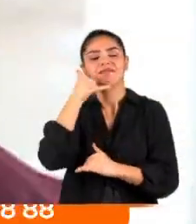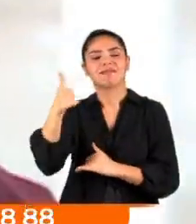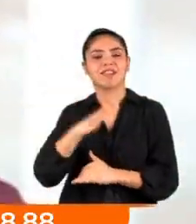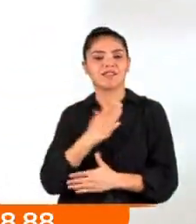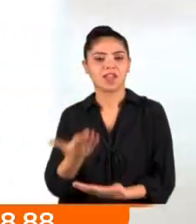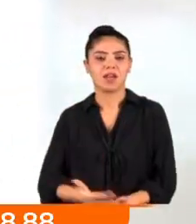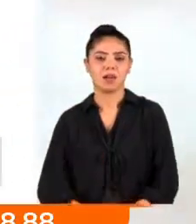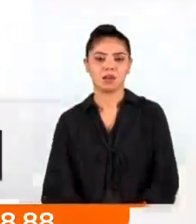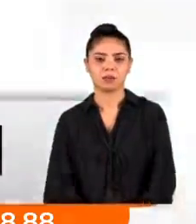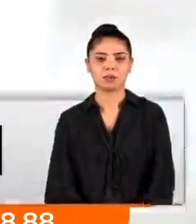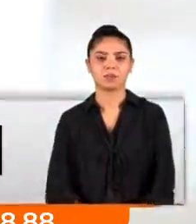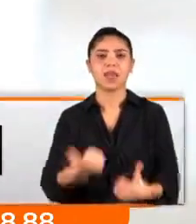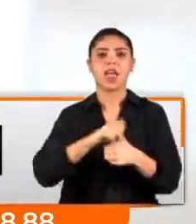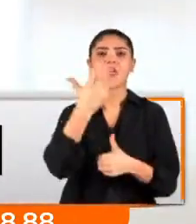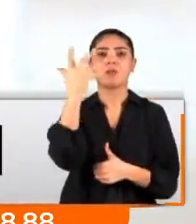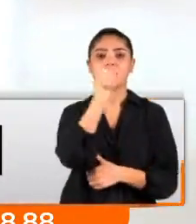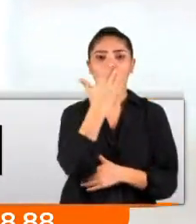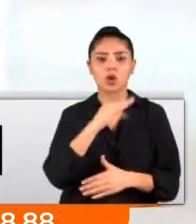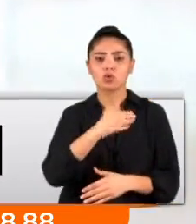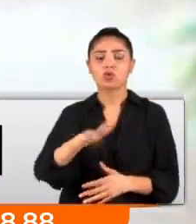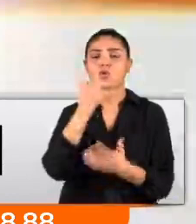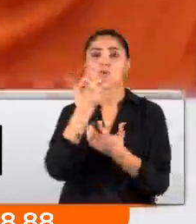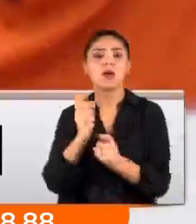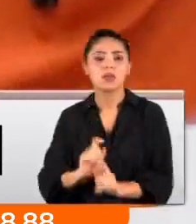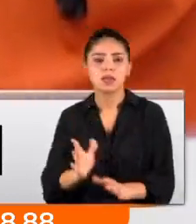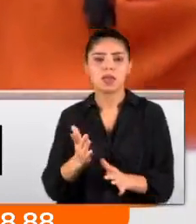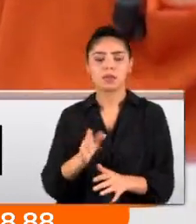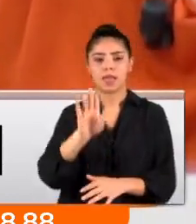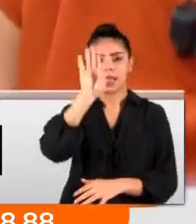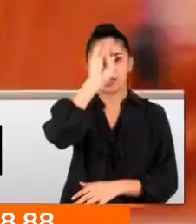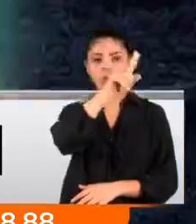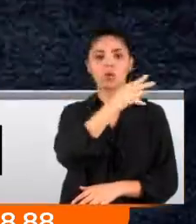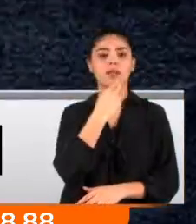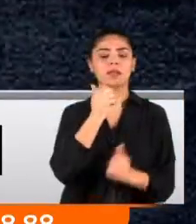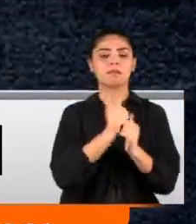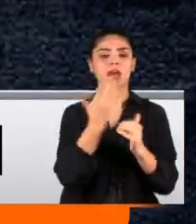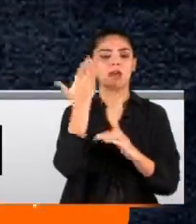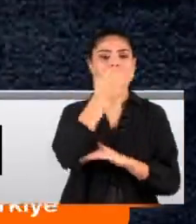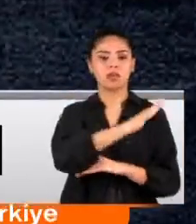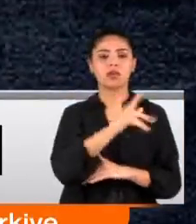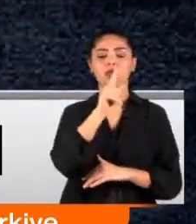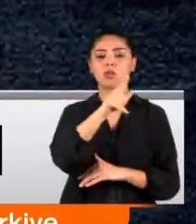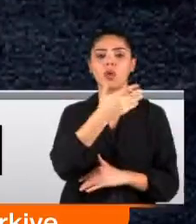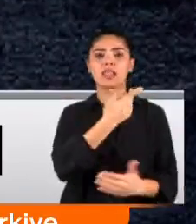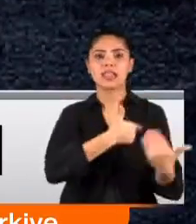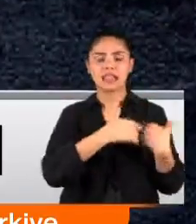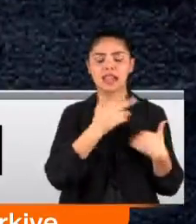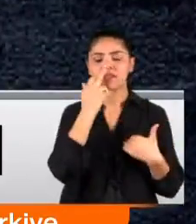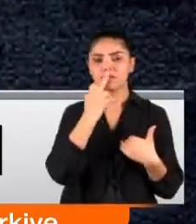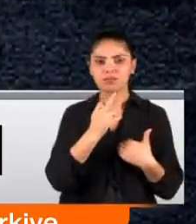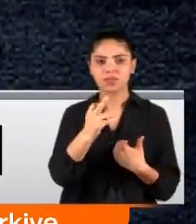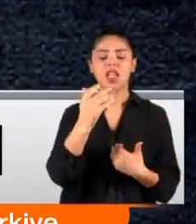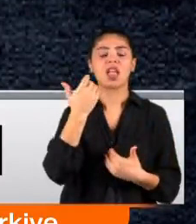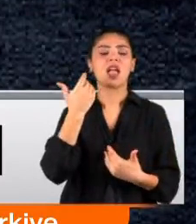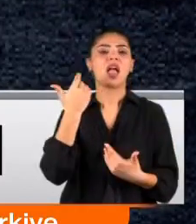Eşim 5 aydır ortada yok. Çocuklarına sahip çıkmıyor. İstanbul'a o kızın yanına gidiyor. Hem eşini hem sevgilisini kandırdı. Bu